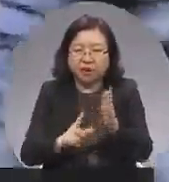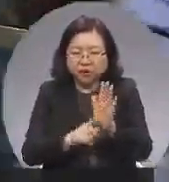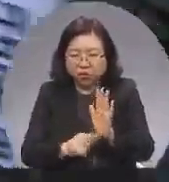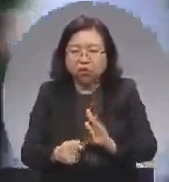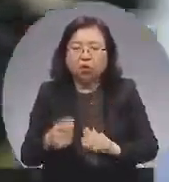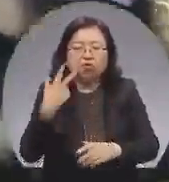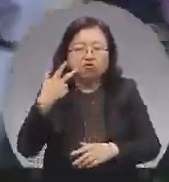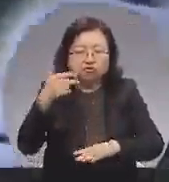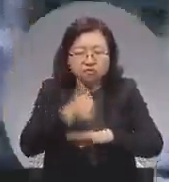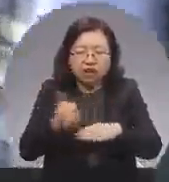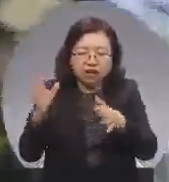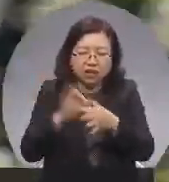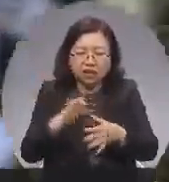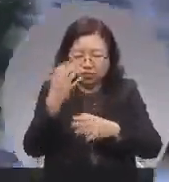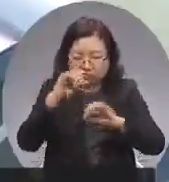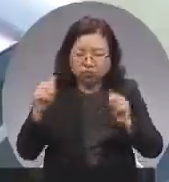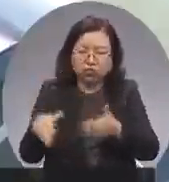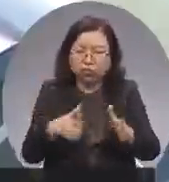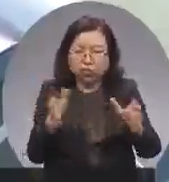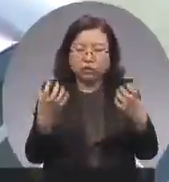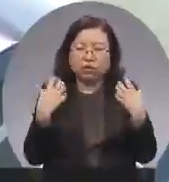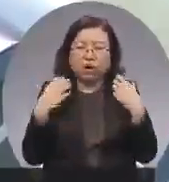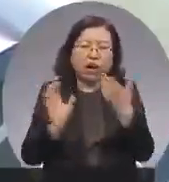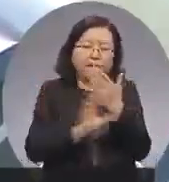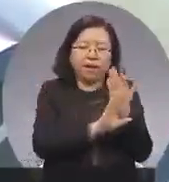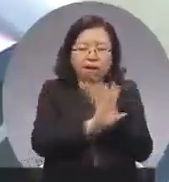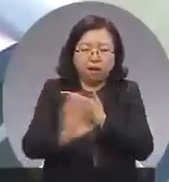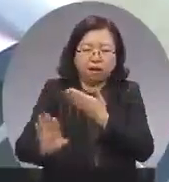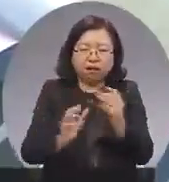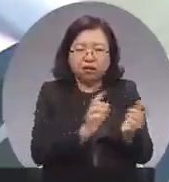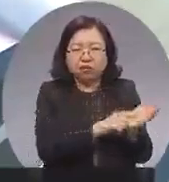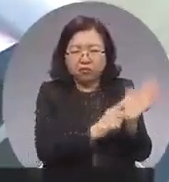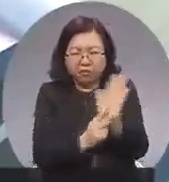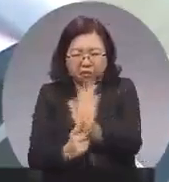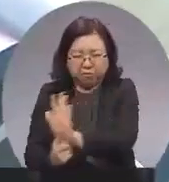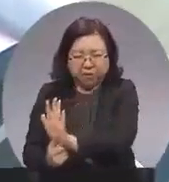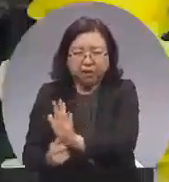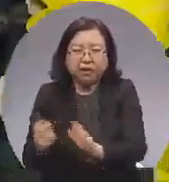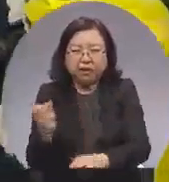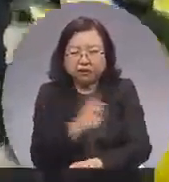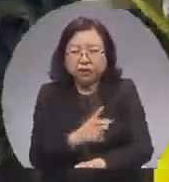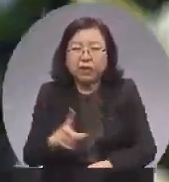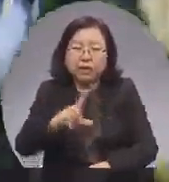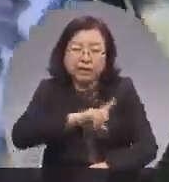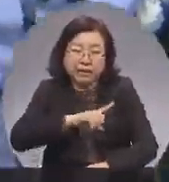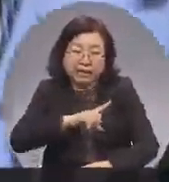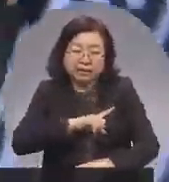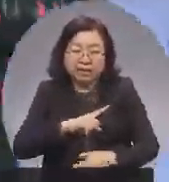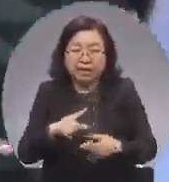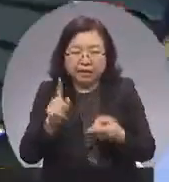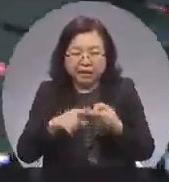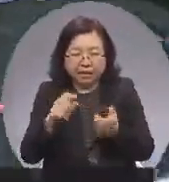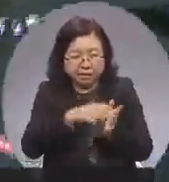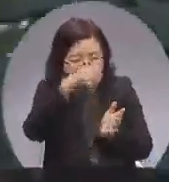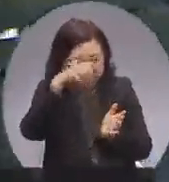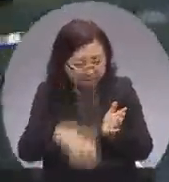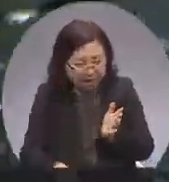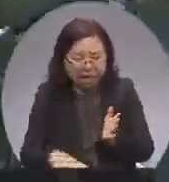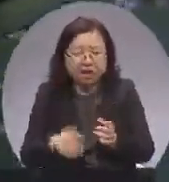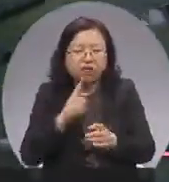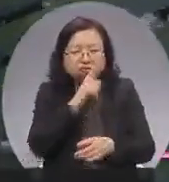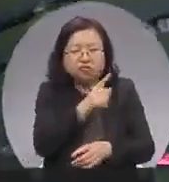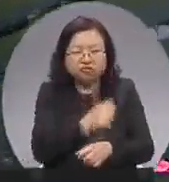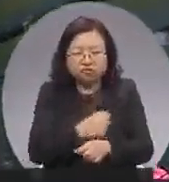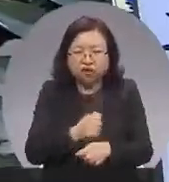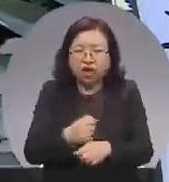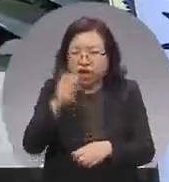있습니다 중국 선관위는 입후보자 의 이름이 명시된 부분에 철거를 요청했고 경찰은 고소